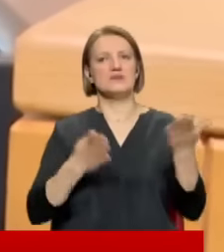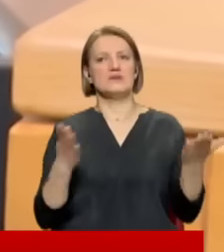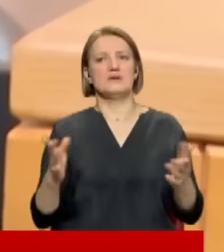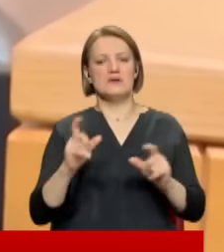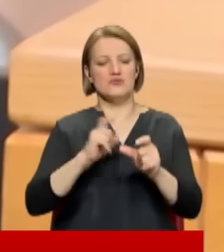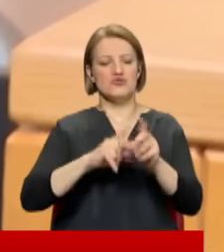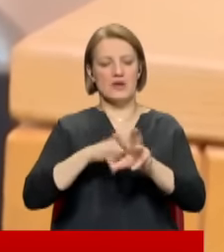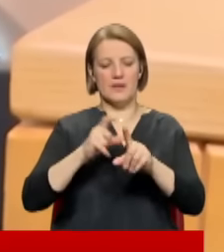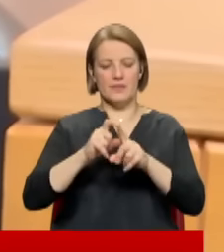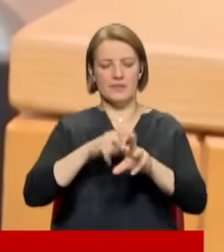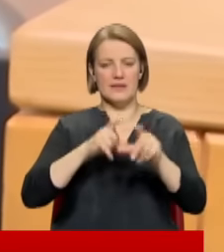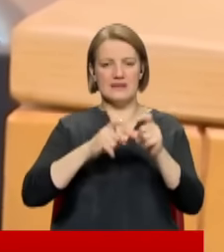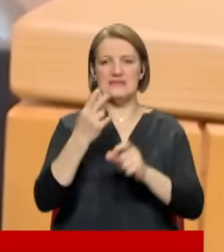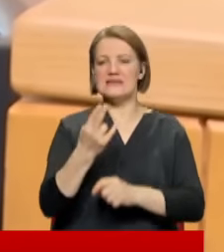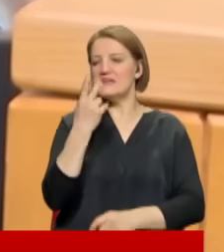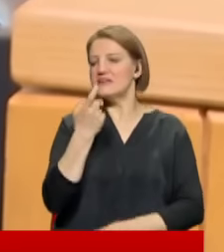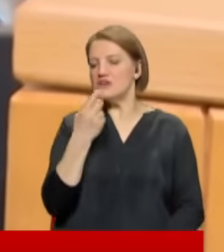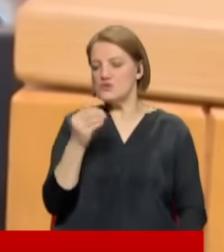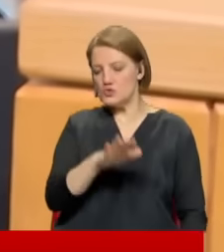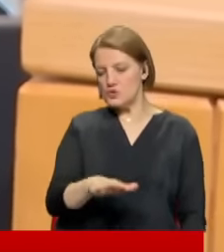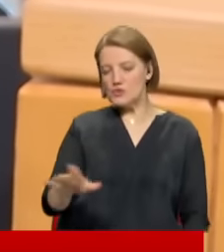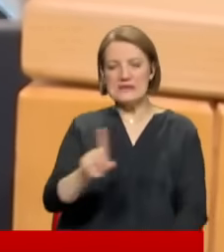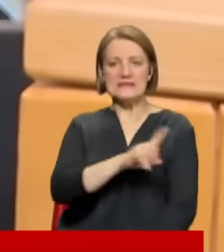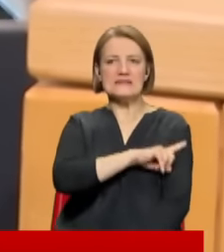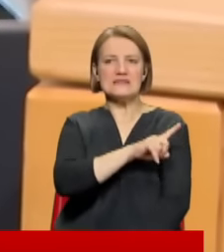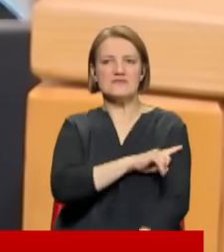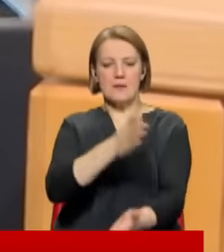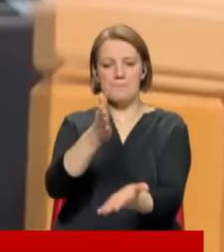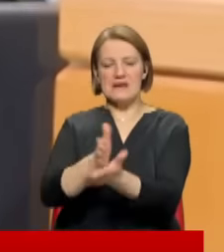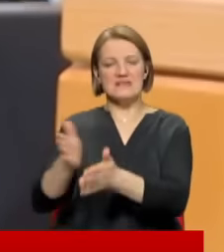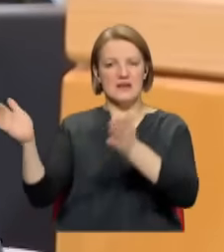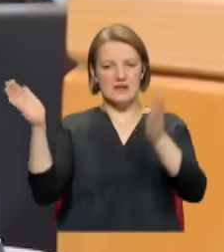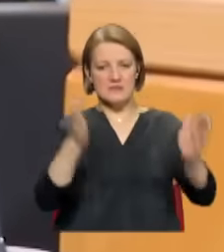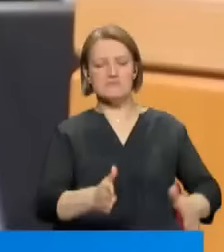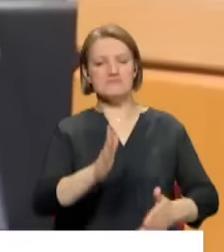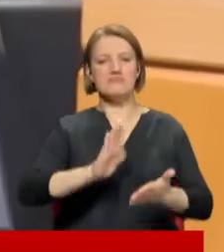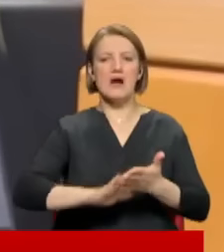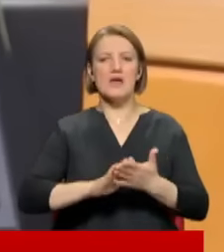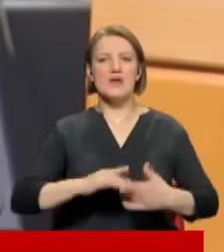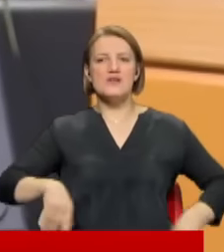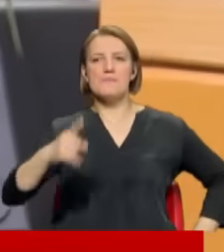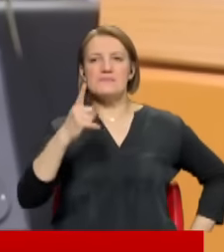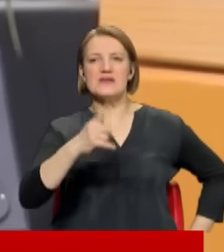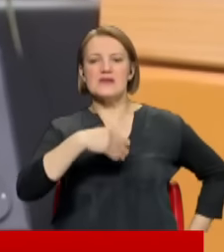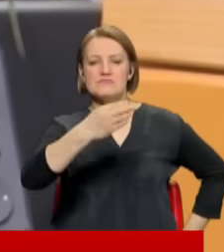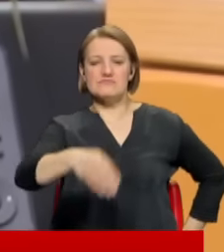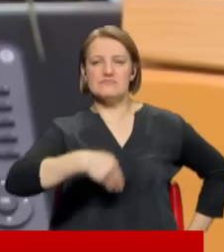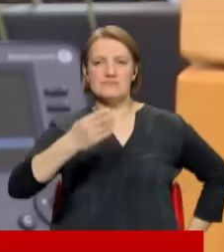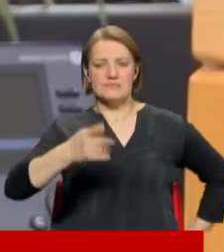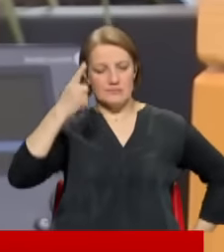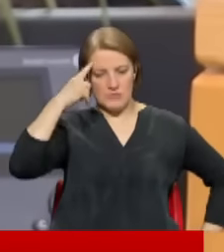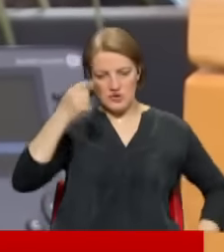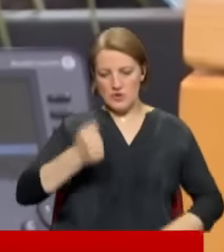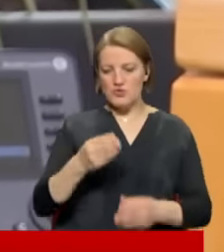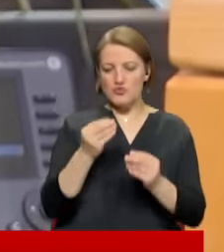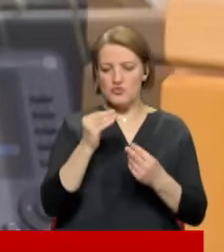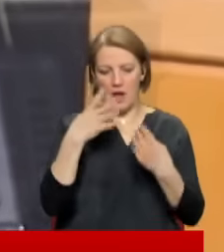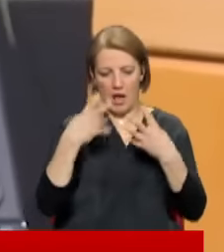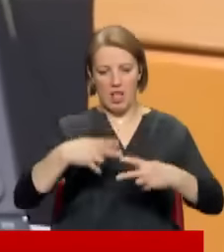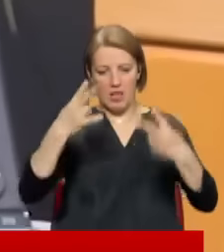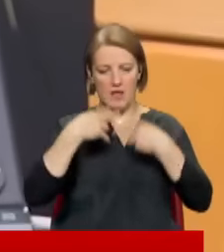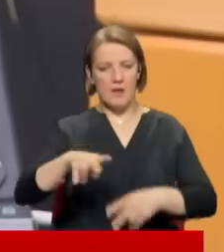ÇEDES kapsamında 7 yaşında çocukların sınıfına tabut getirenlerden, arkadaşlarından birini kefenleyip başında çocukları